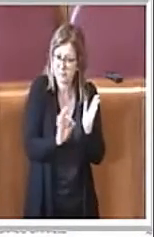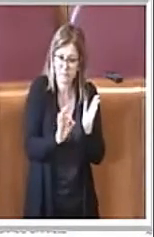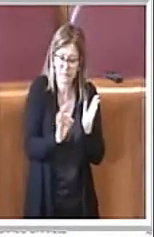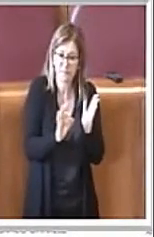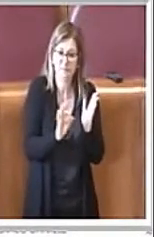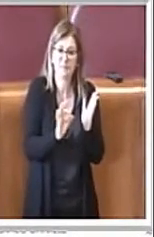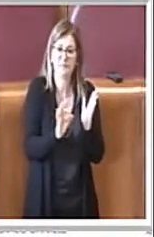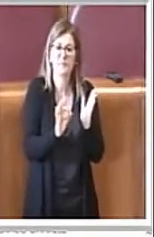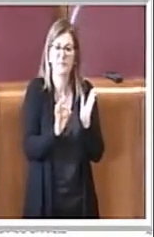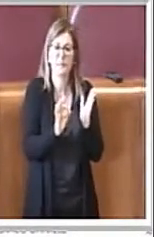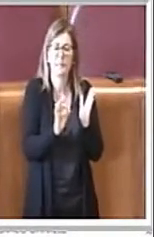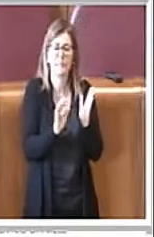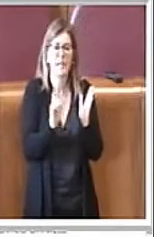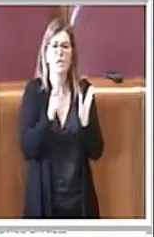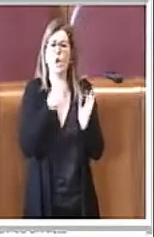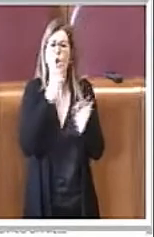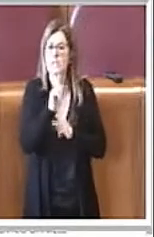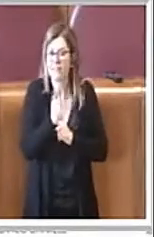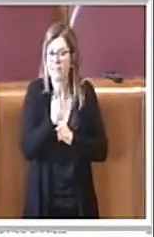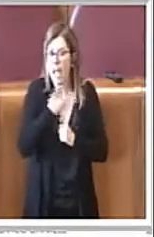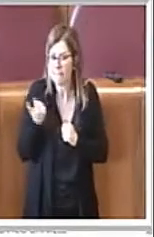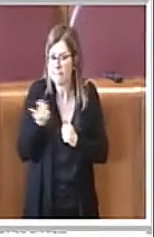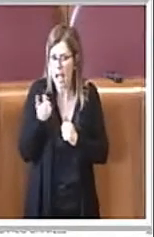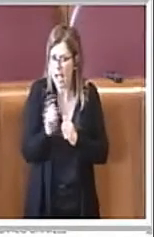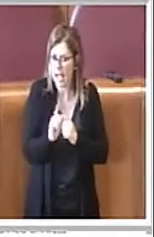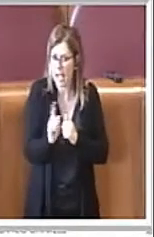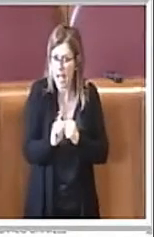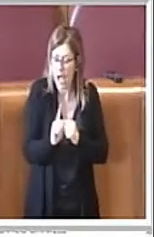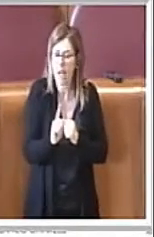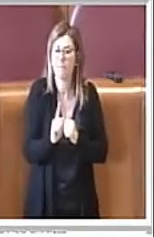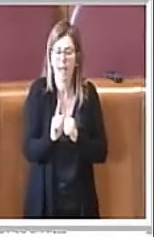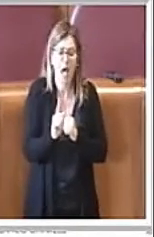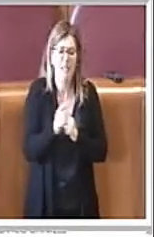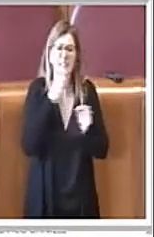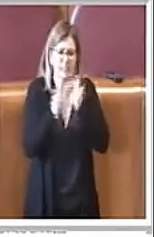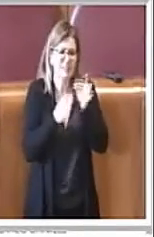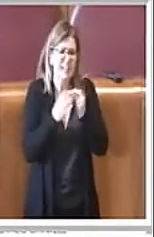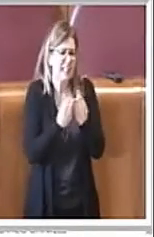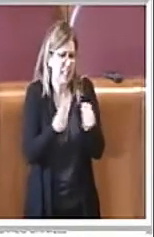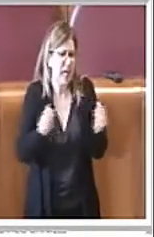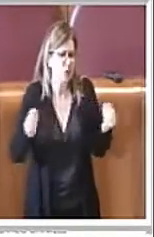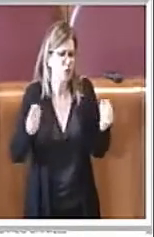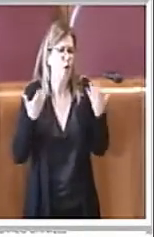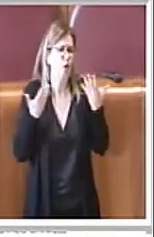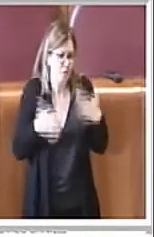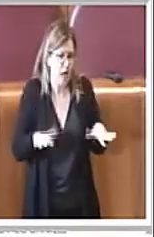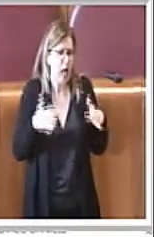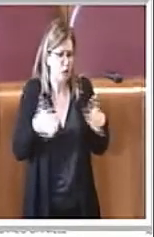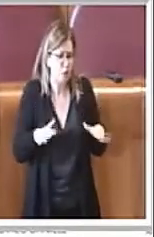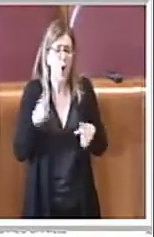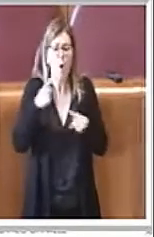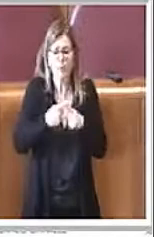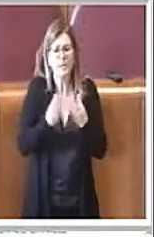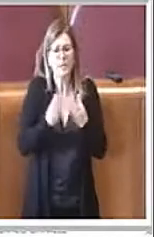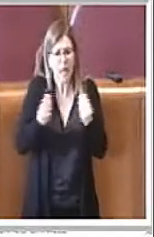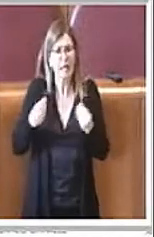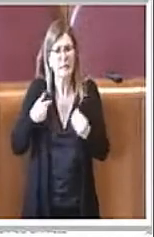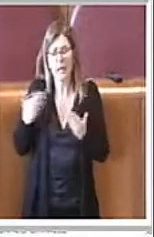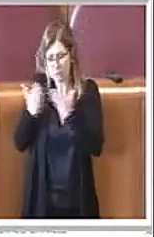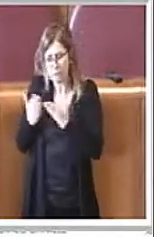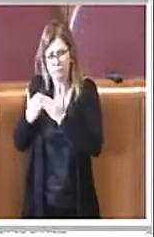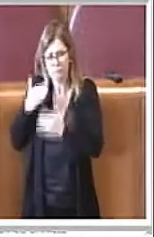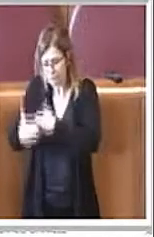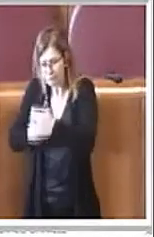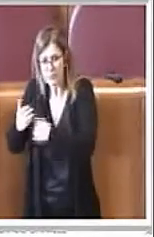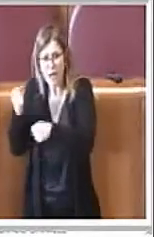non attiene a una carenza, ma bensì al fatto che già molte cose sono state fatte, già molte cose sono in corso e quindi non